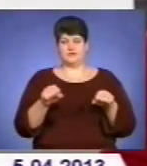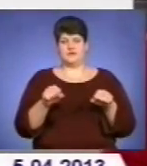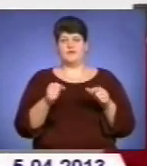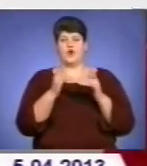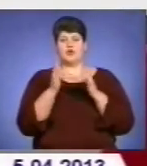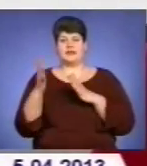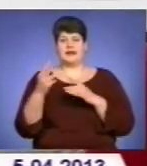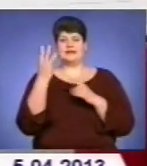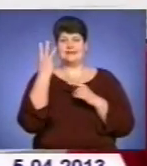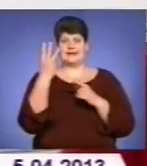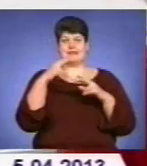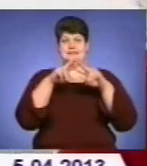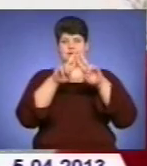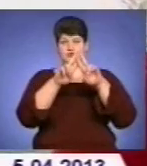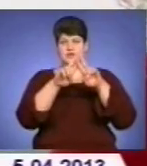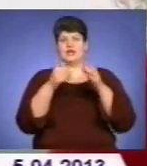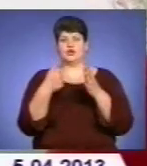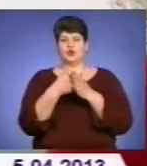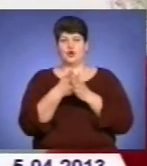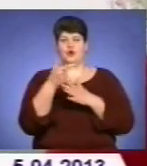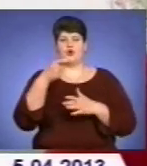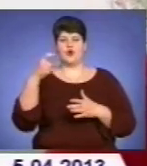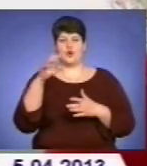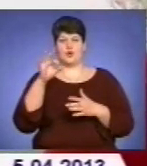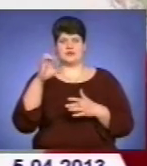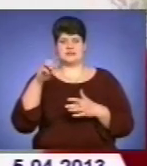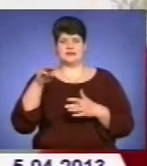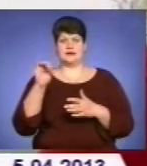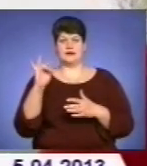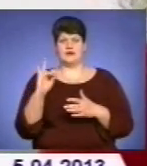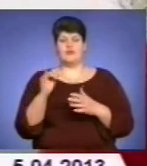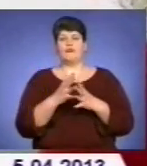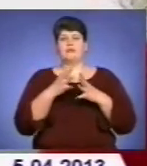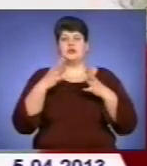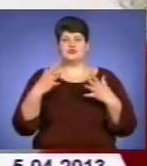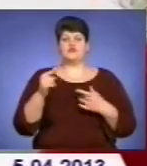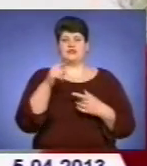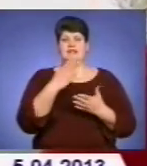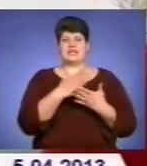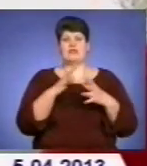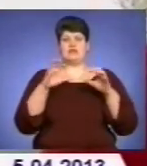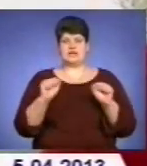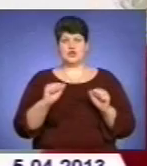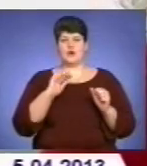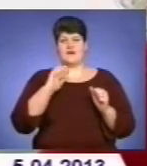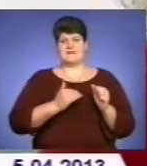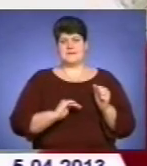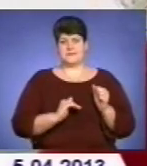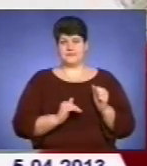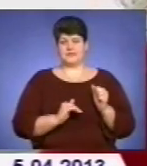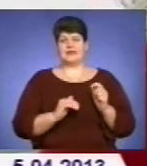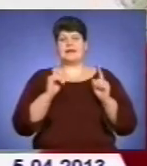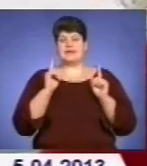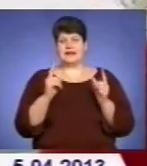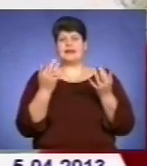готелів трьохзіркової зірки до хостелів. В переважній більшості вони є власністю фізичних осіб. Лише